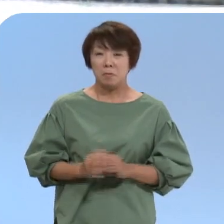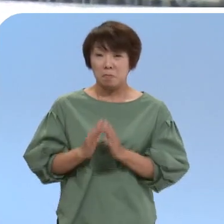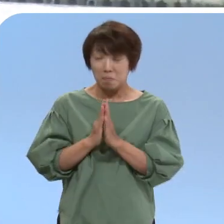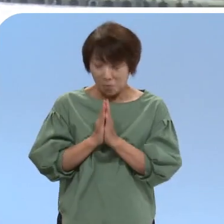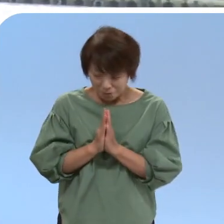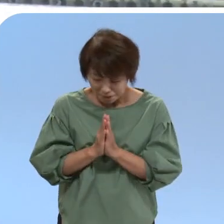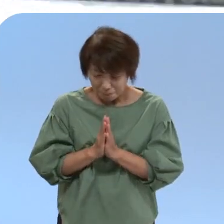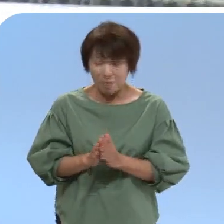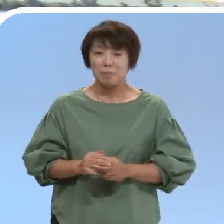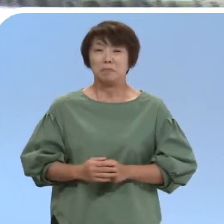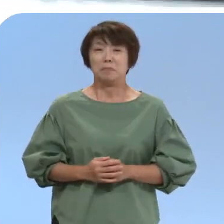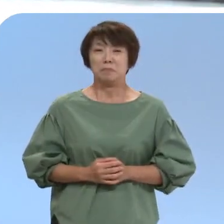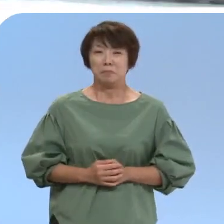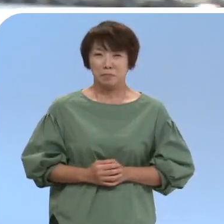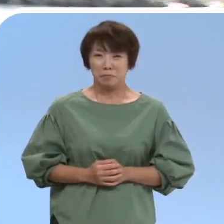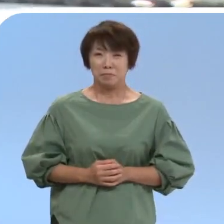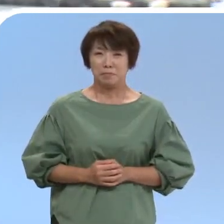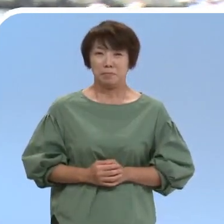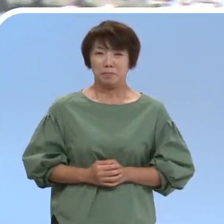ただきました。